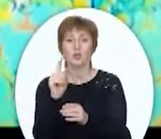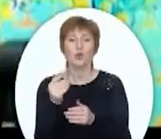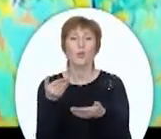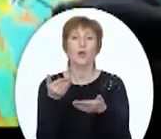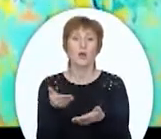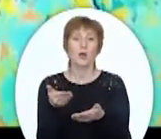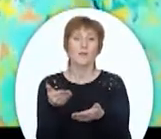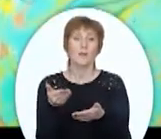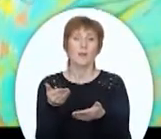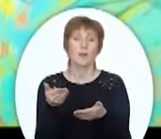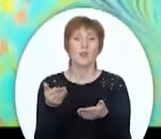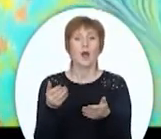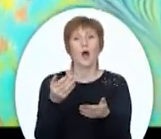именно